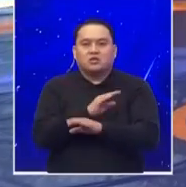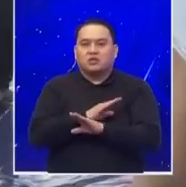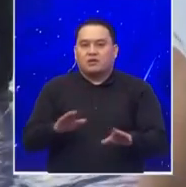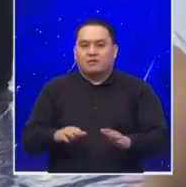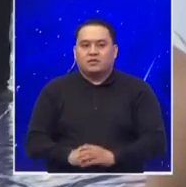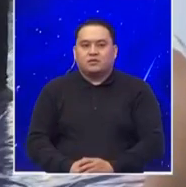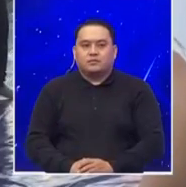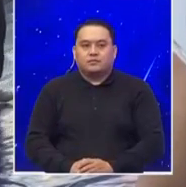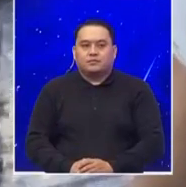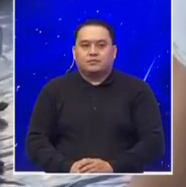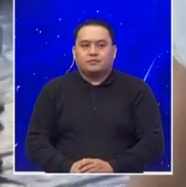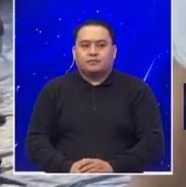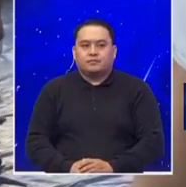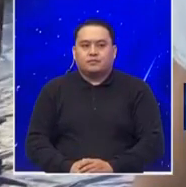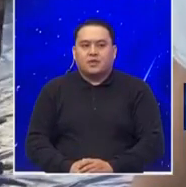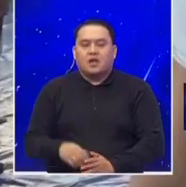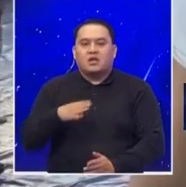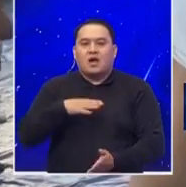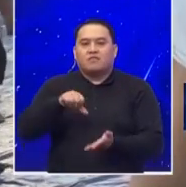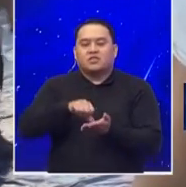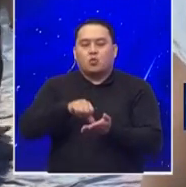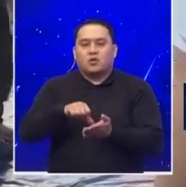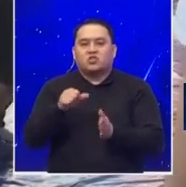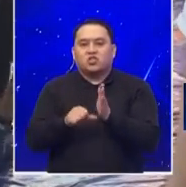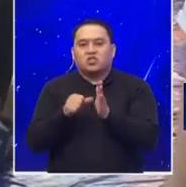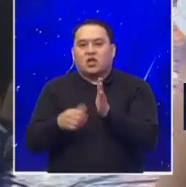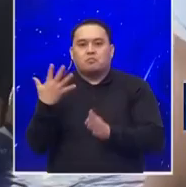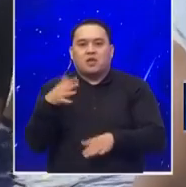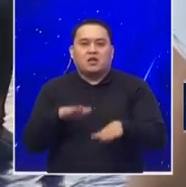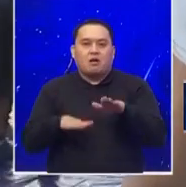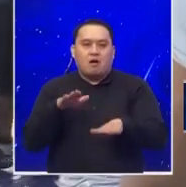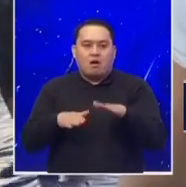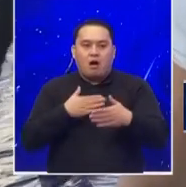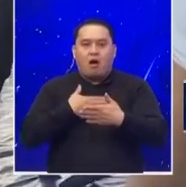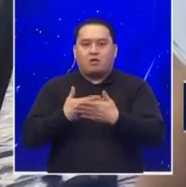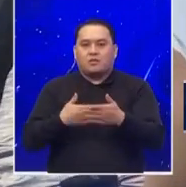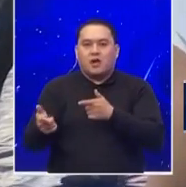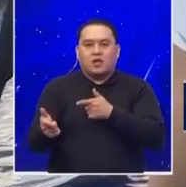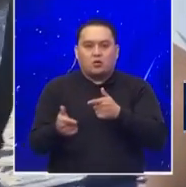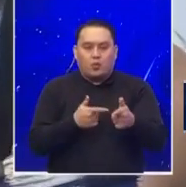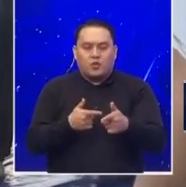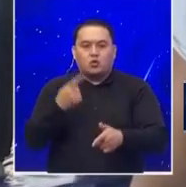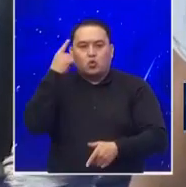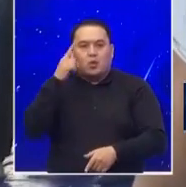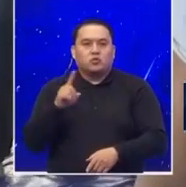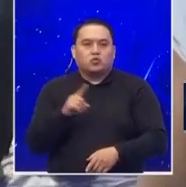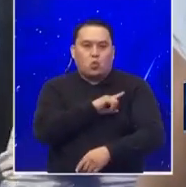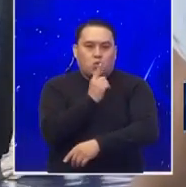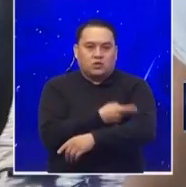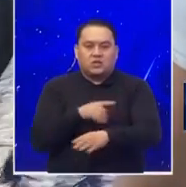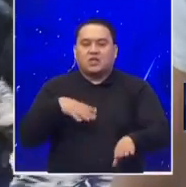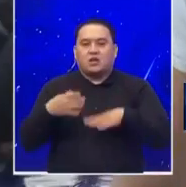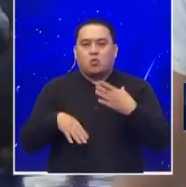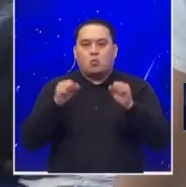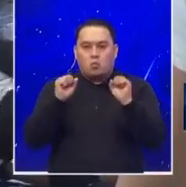намерен. Я выступаю в весе до 65 килограммов. Веду активную подготовку. Считаю, что только усиленные